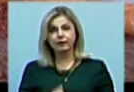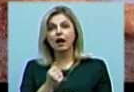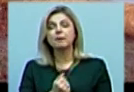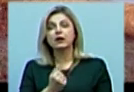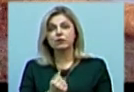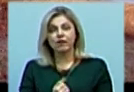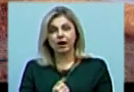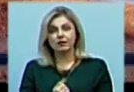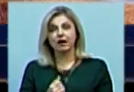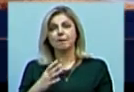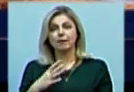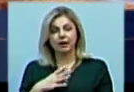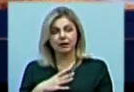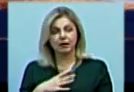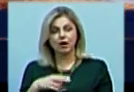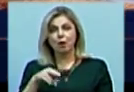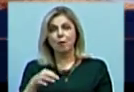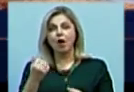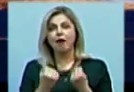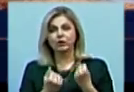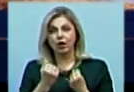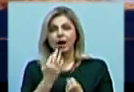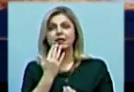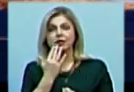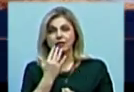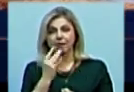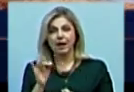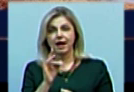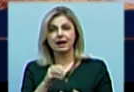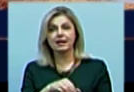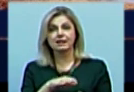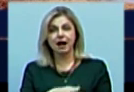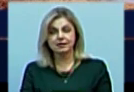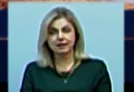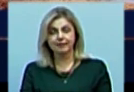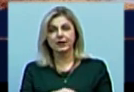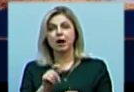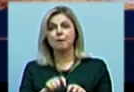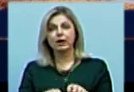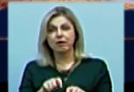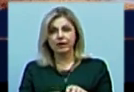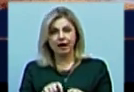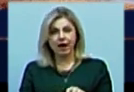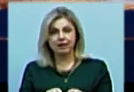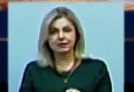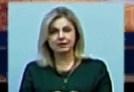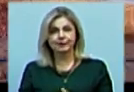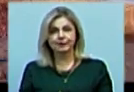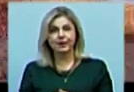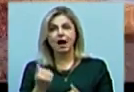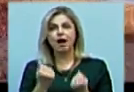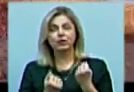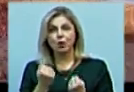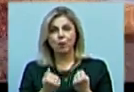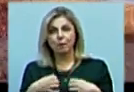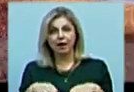Відпрацювання було по автомобілям на іноземній реєстрації. Перевірялись